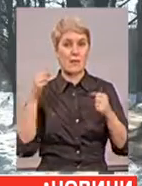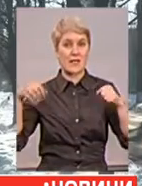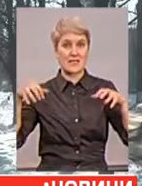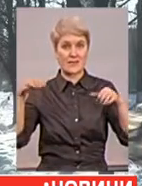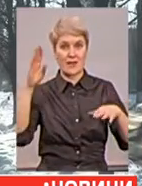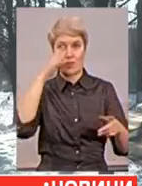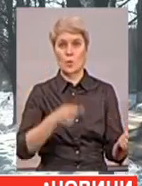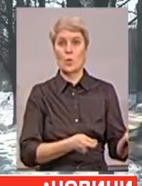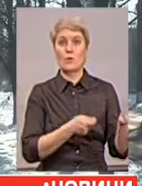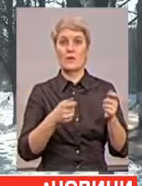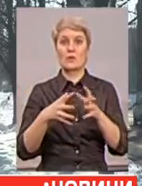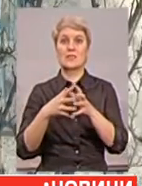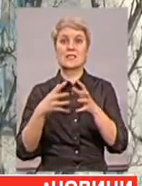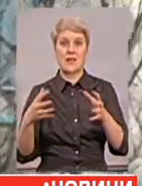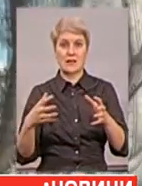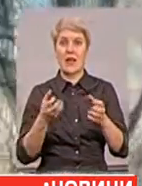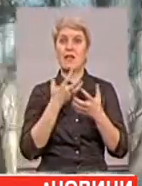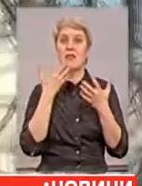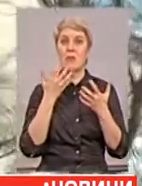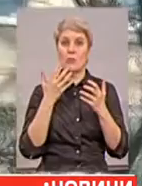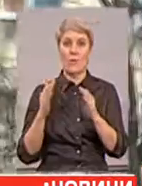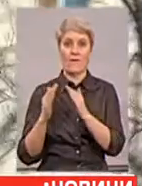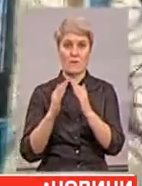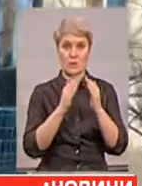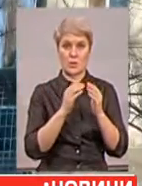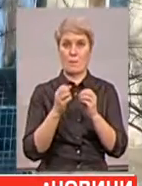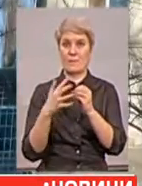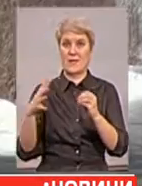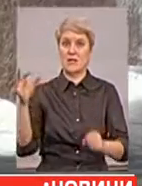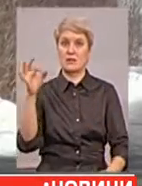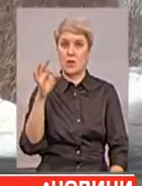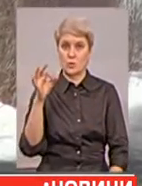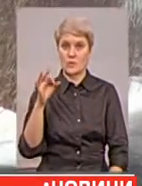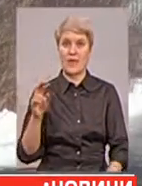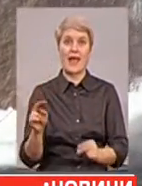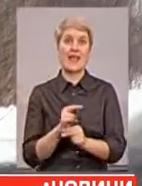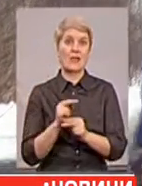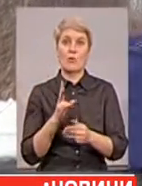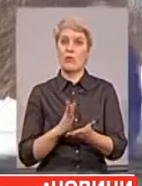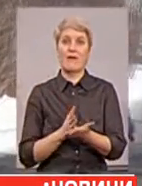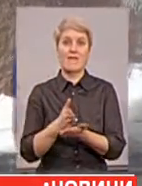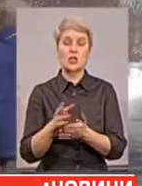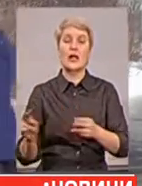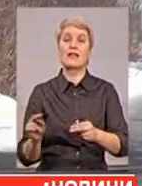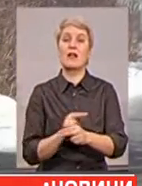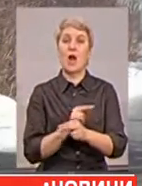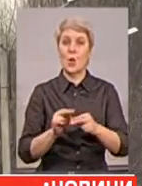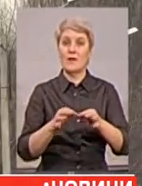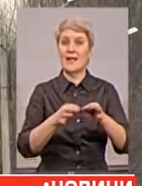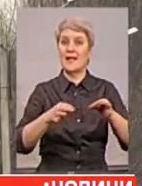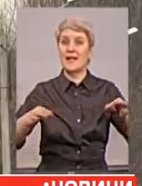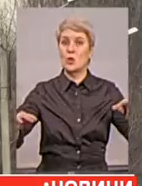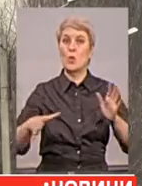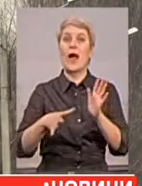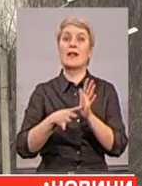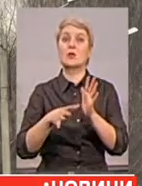підвозять у цистернах. Тепло в оселях у межах 15 градусів. Ремонтники поки що не вийшли налагоджувати лінію електромереж, що оживить